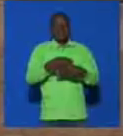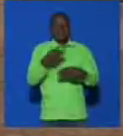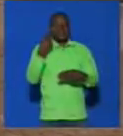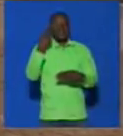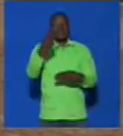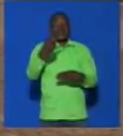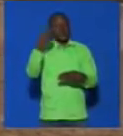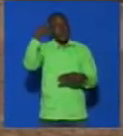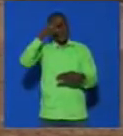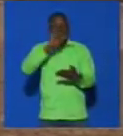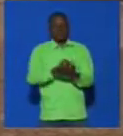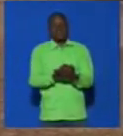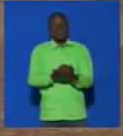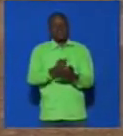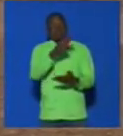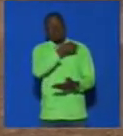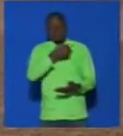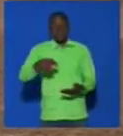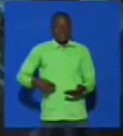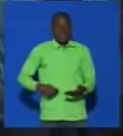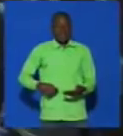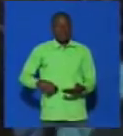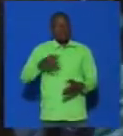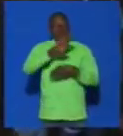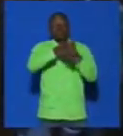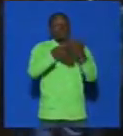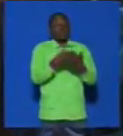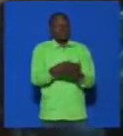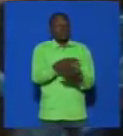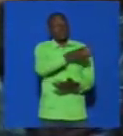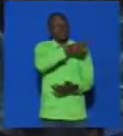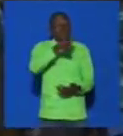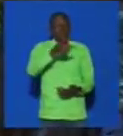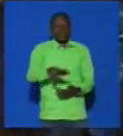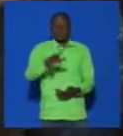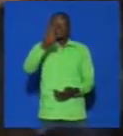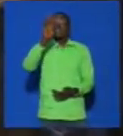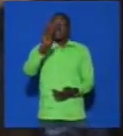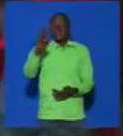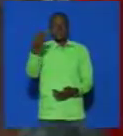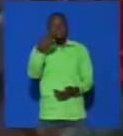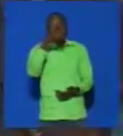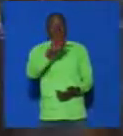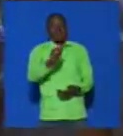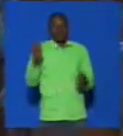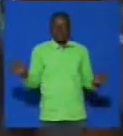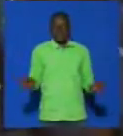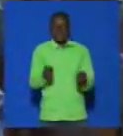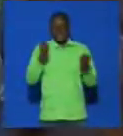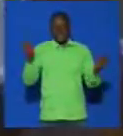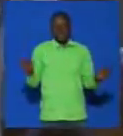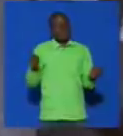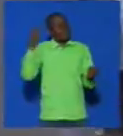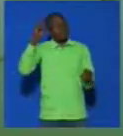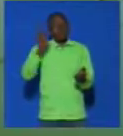agro sylvo pastorale du las les sept au total 136 hectares constitué de fermes d'élevage de volailles